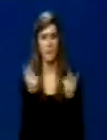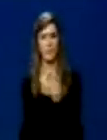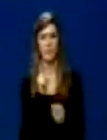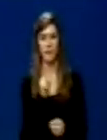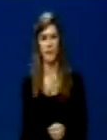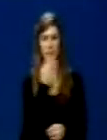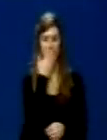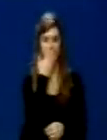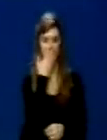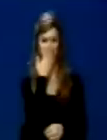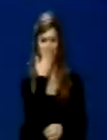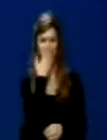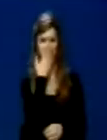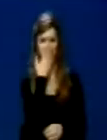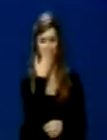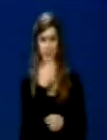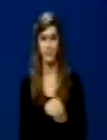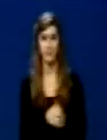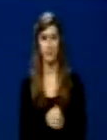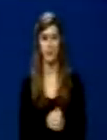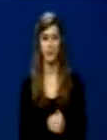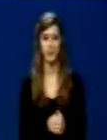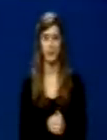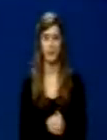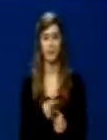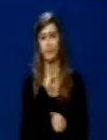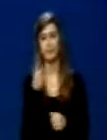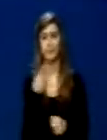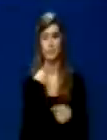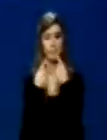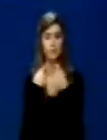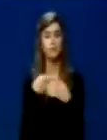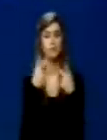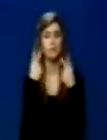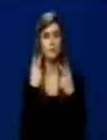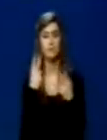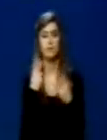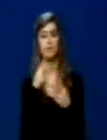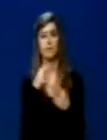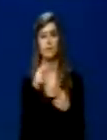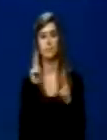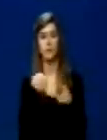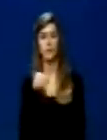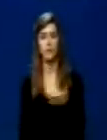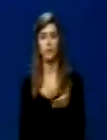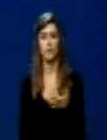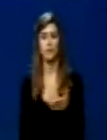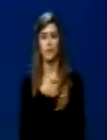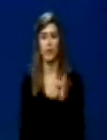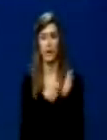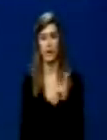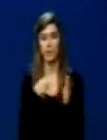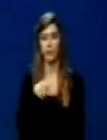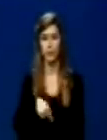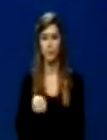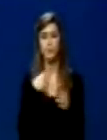në këtë raport të dorëzuar. Çështja tjetër që duhet të përmendet këtu është, edhe pse përmendet në letrën e njëri prej anëtarëve të bordit, është